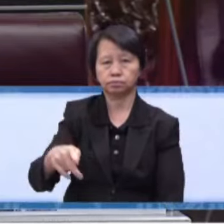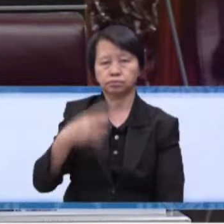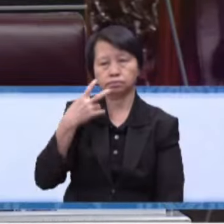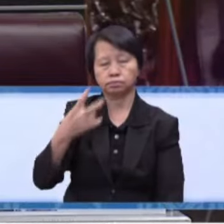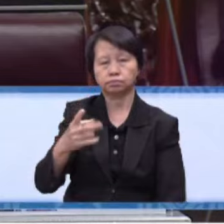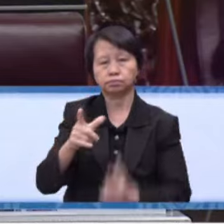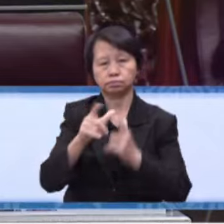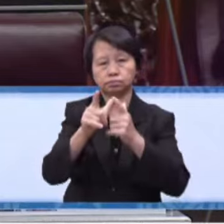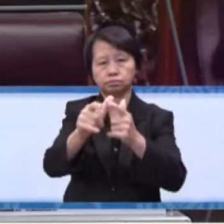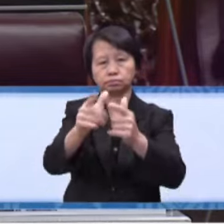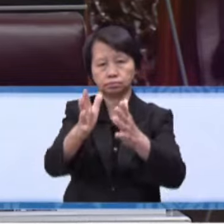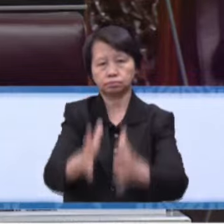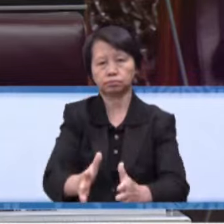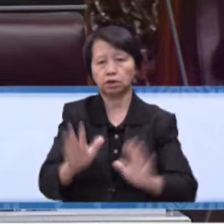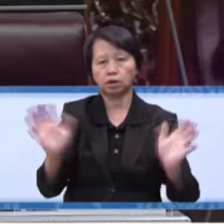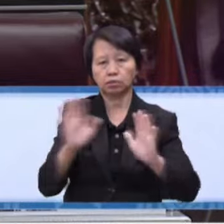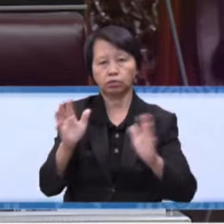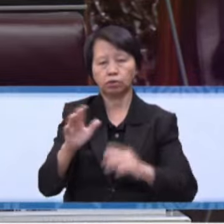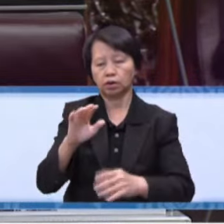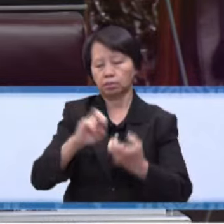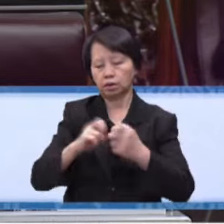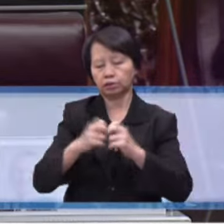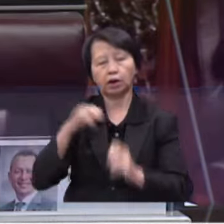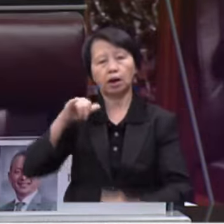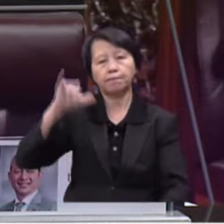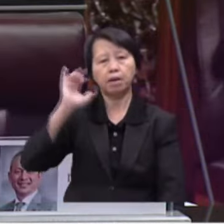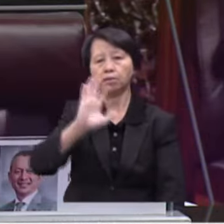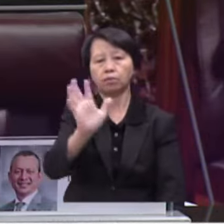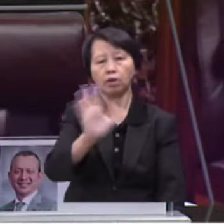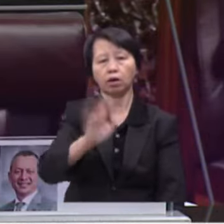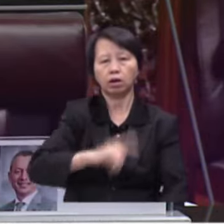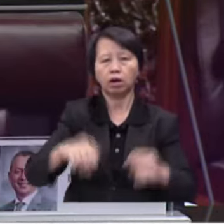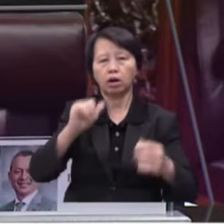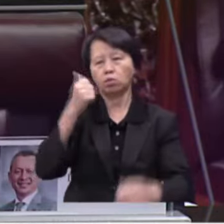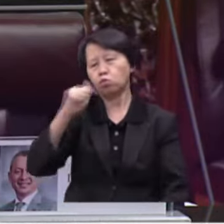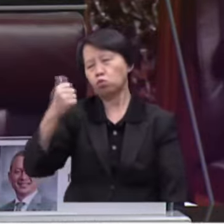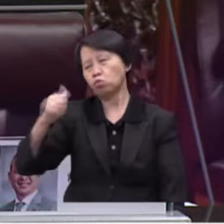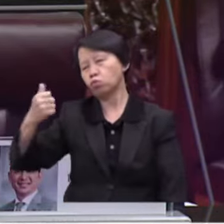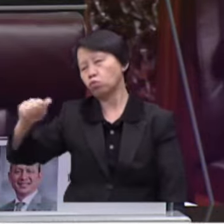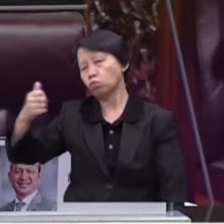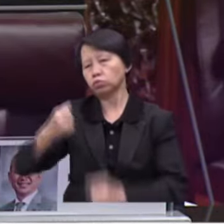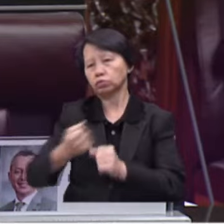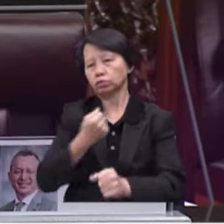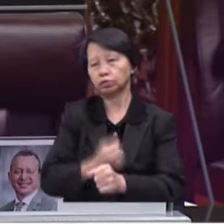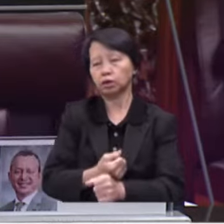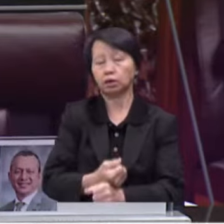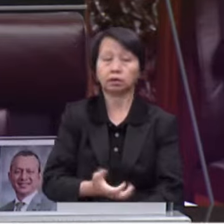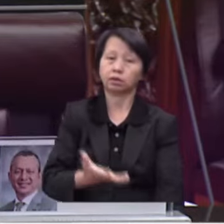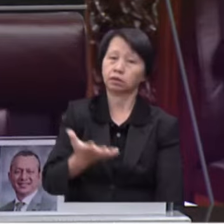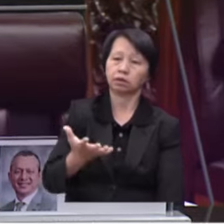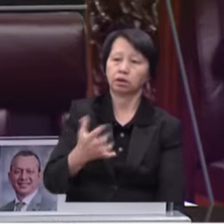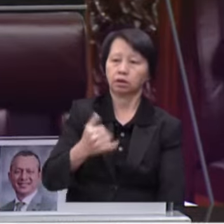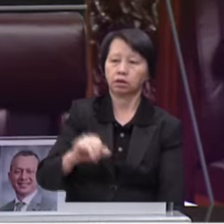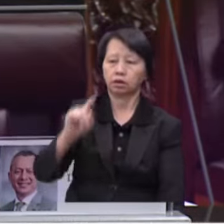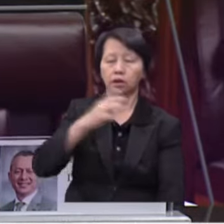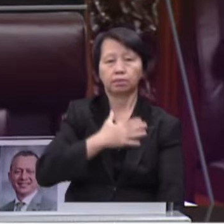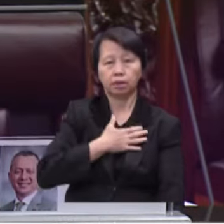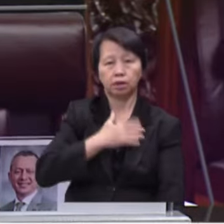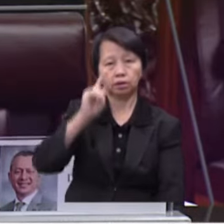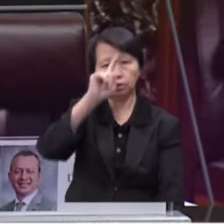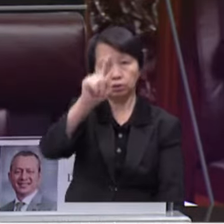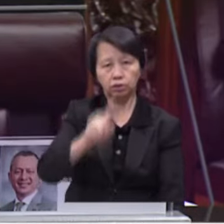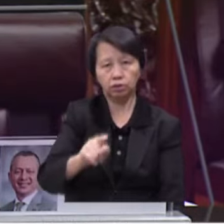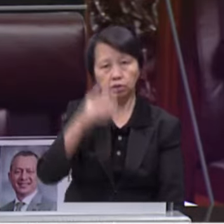isu pelarian itu bukan isu semalam dan juga sudah berpuluhan tahun dan soalan tambahan saya